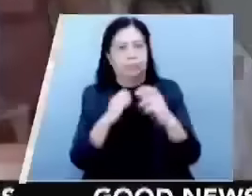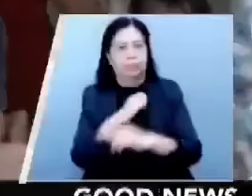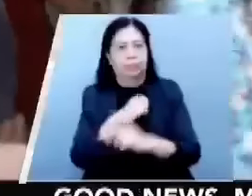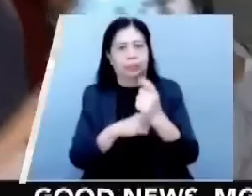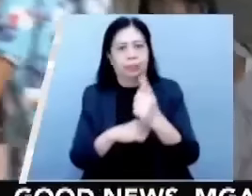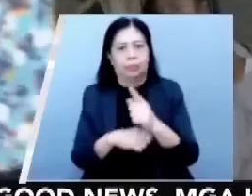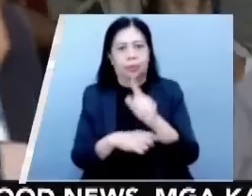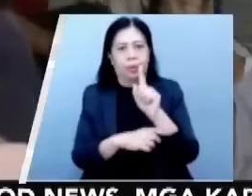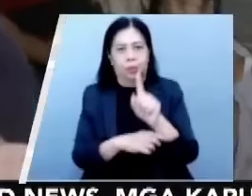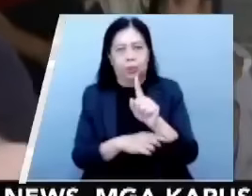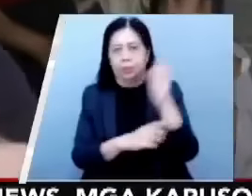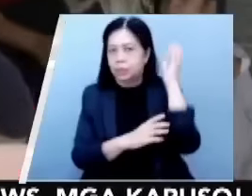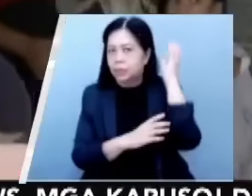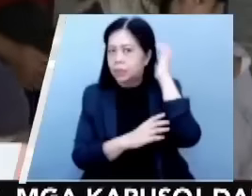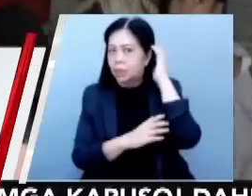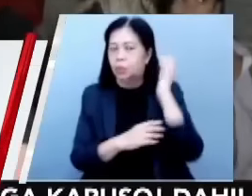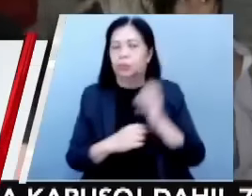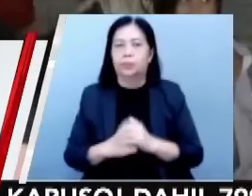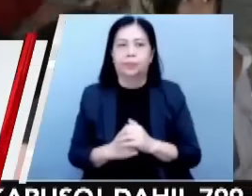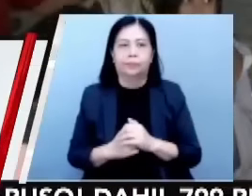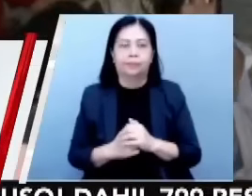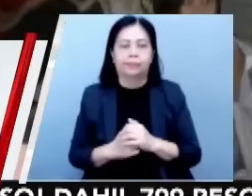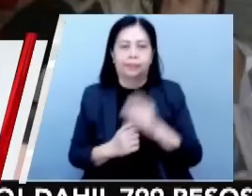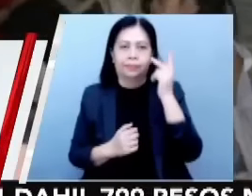One Mindanao. Kent?